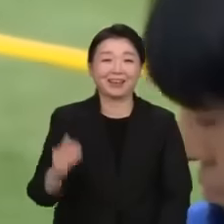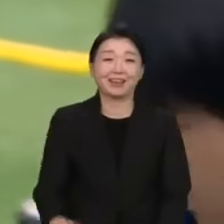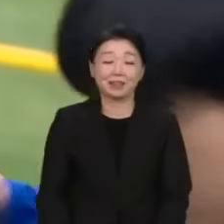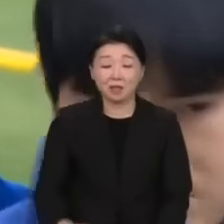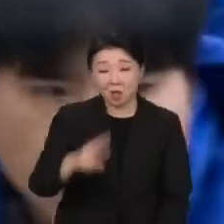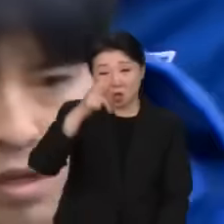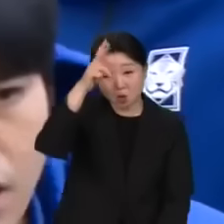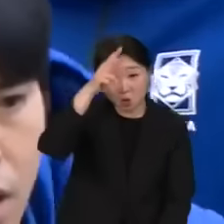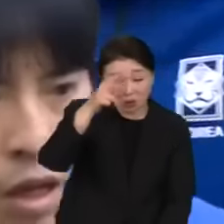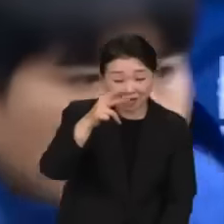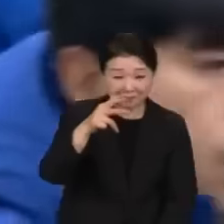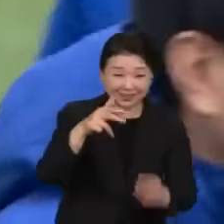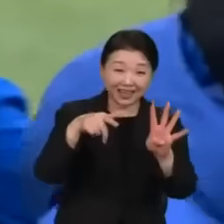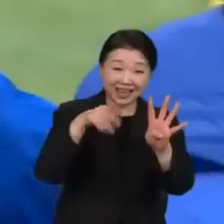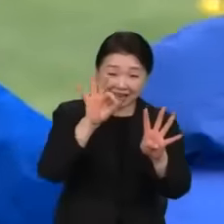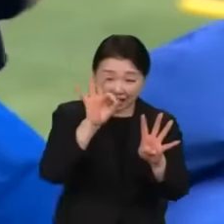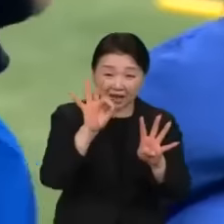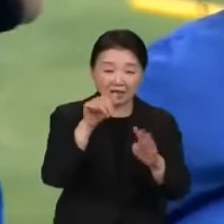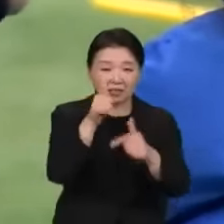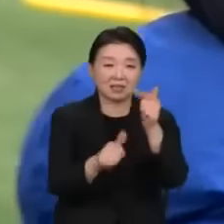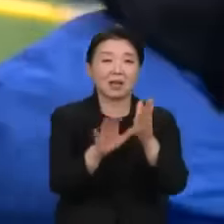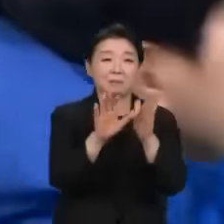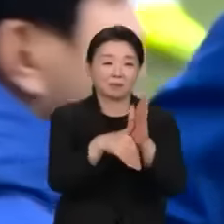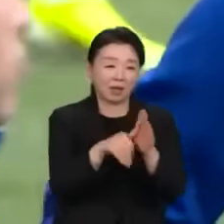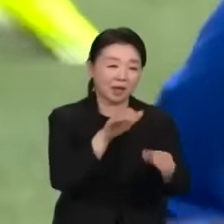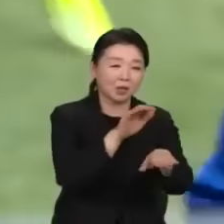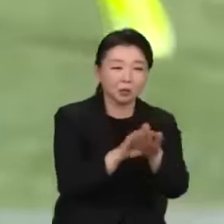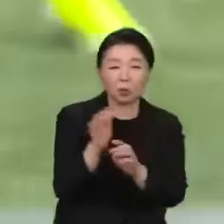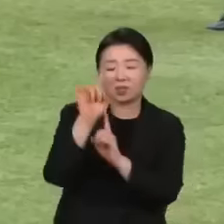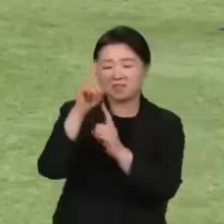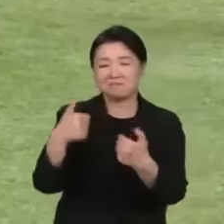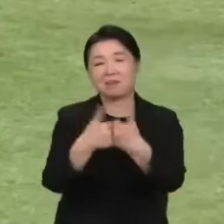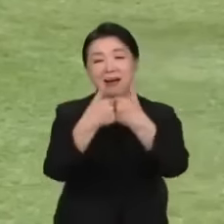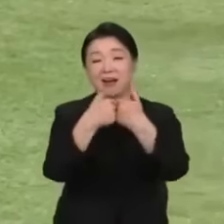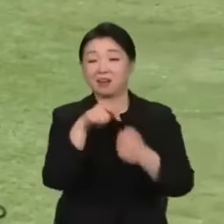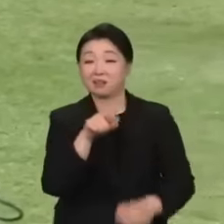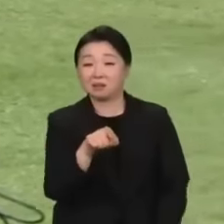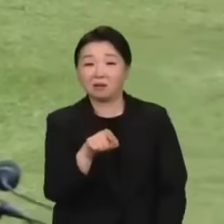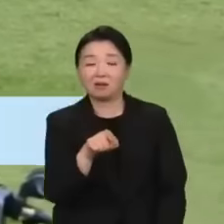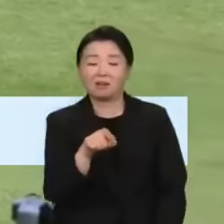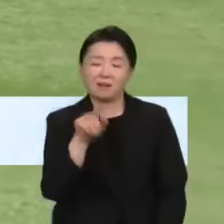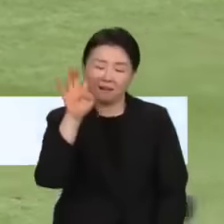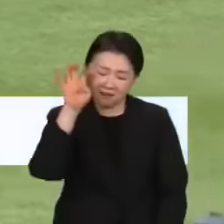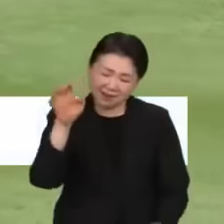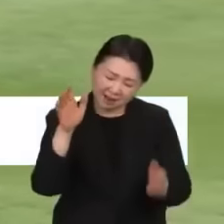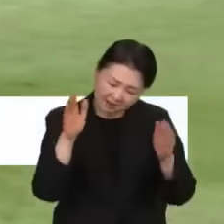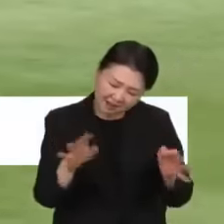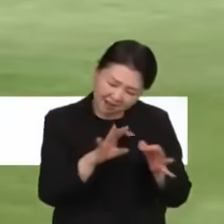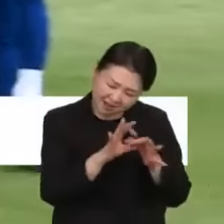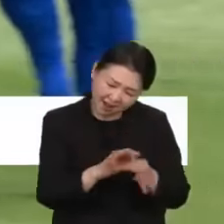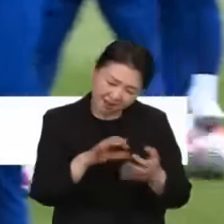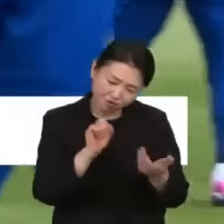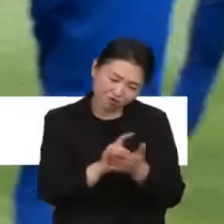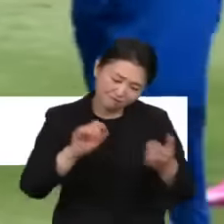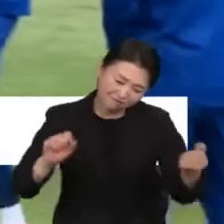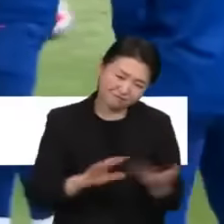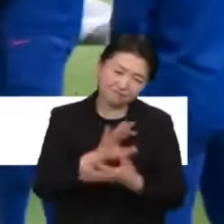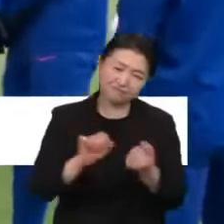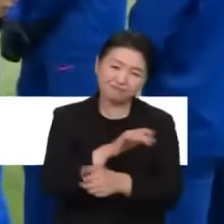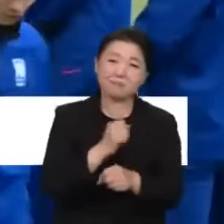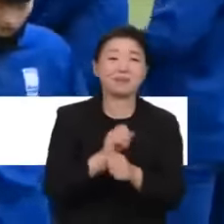요르단과 아시안컵 4강전을 앞두고 손흥민과 이강인의 물리적 충돌은 40일 넘게 우리 축구를 혼돈에 빠지게